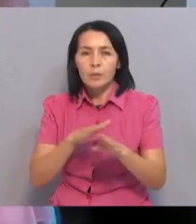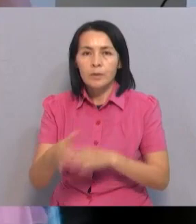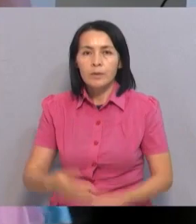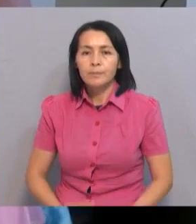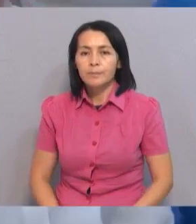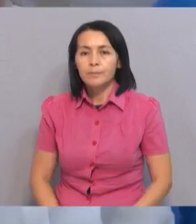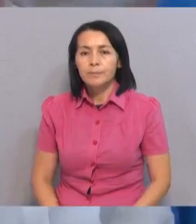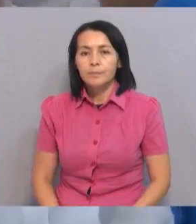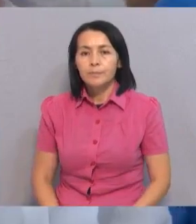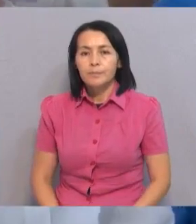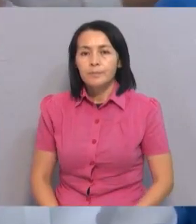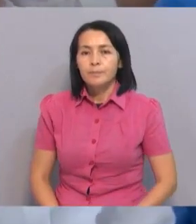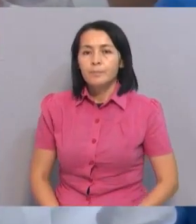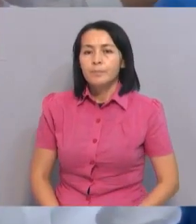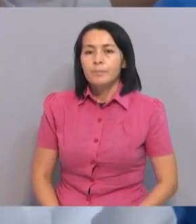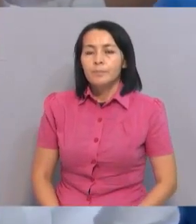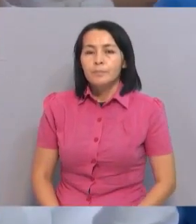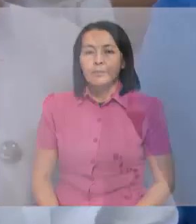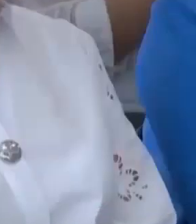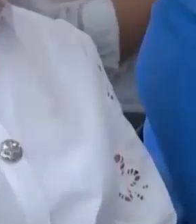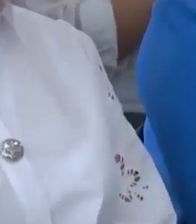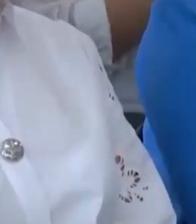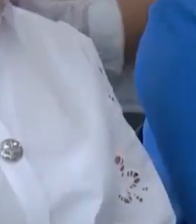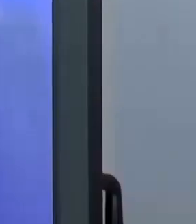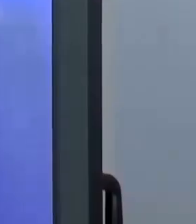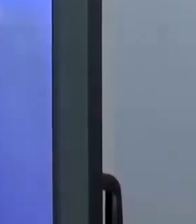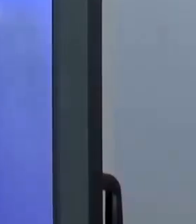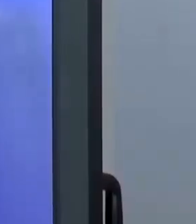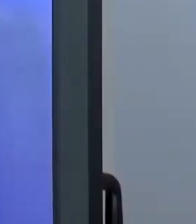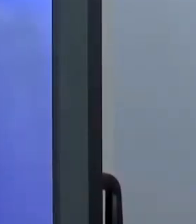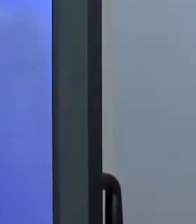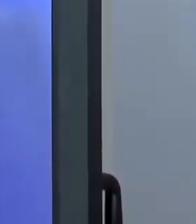Түркістаннан Күнту Арымбек, Талғат Елеубеков, Диана Әлиқызы, жаңалықтар.